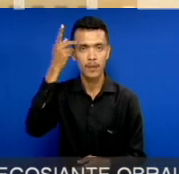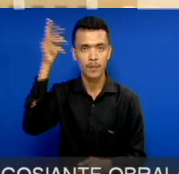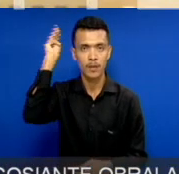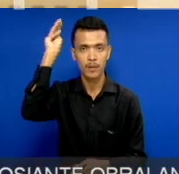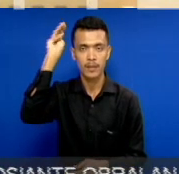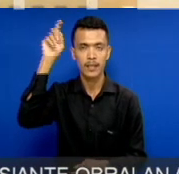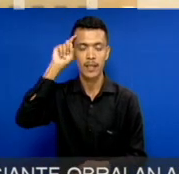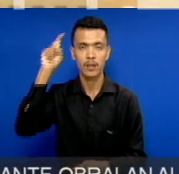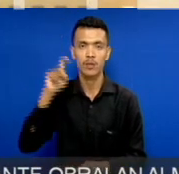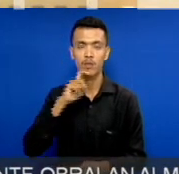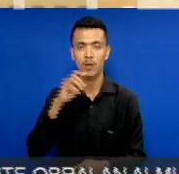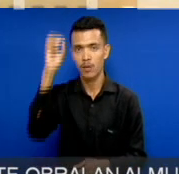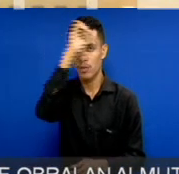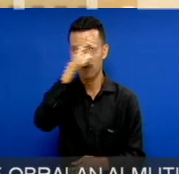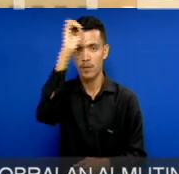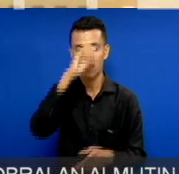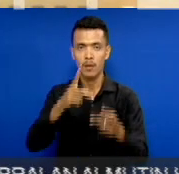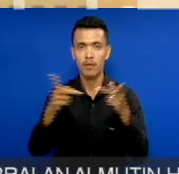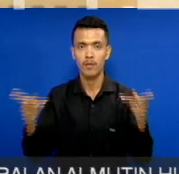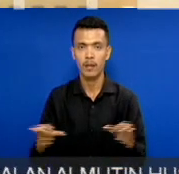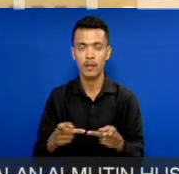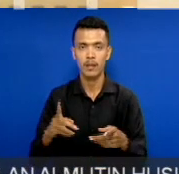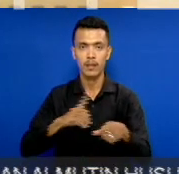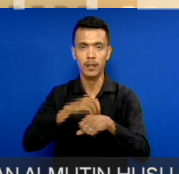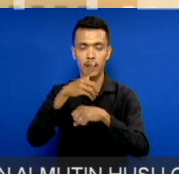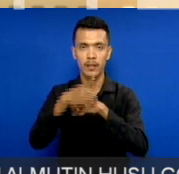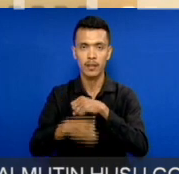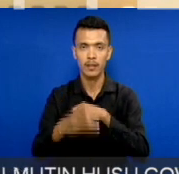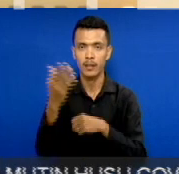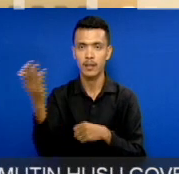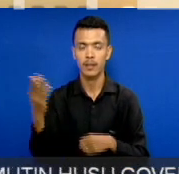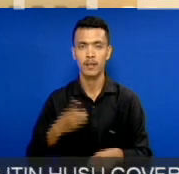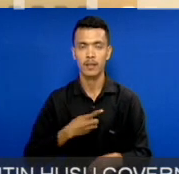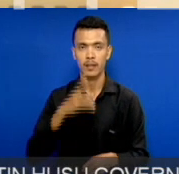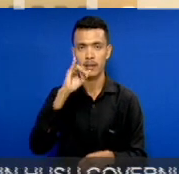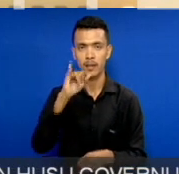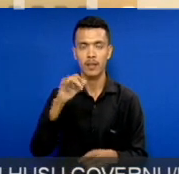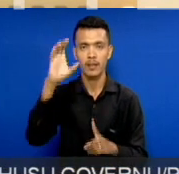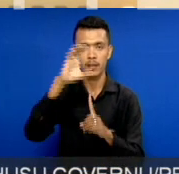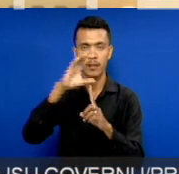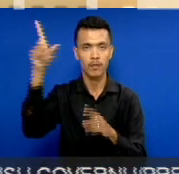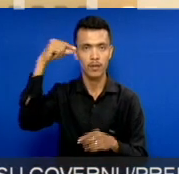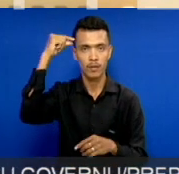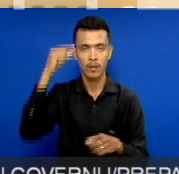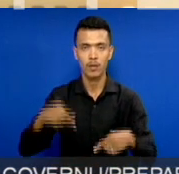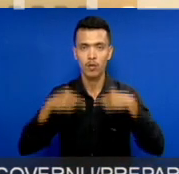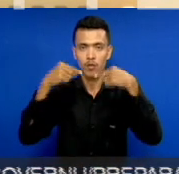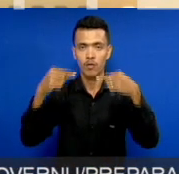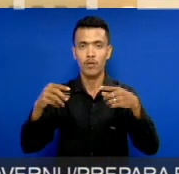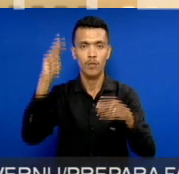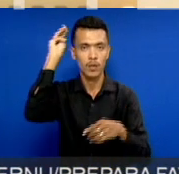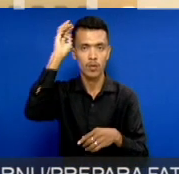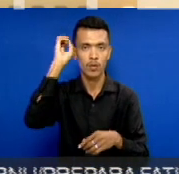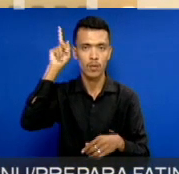Primeiro-ministro, care a lăsat în Guzumam, nu observă fata în discursirea ban dezastre naturale în capital dili. Se vi guvernul mos, orientă ministru obras